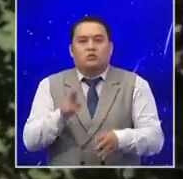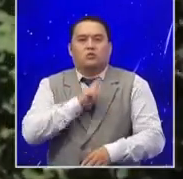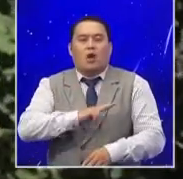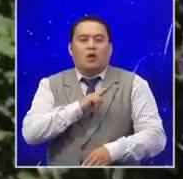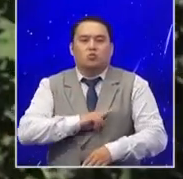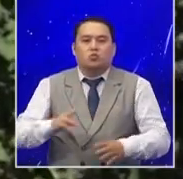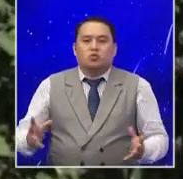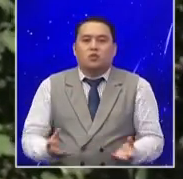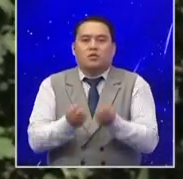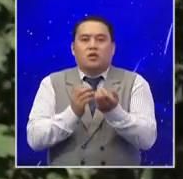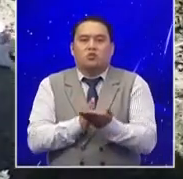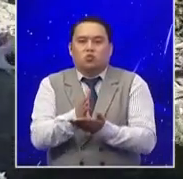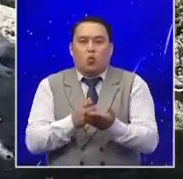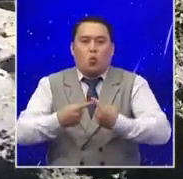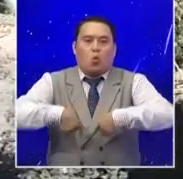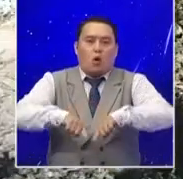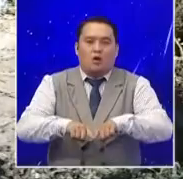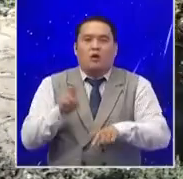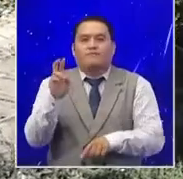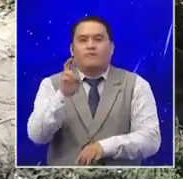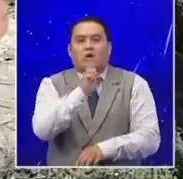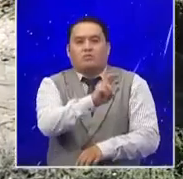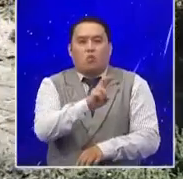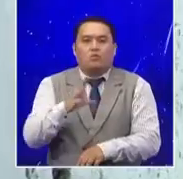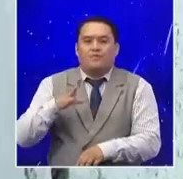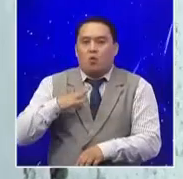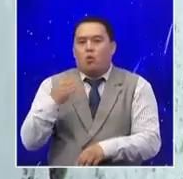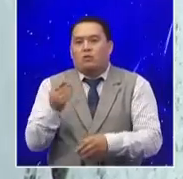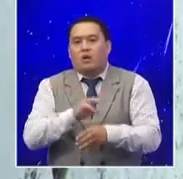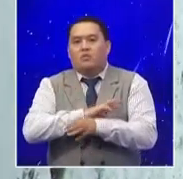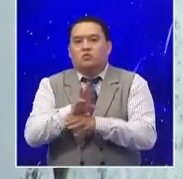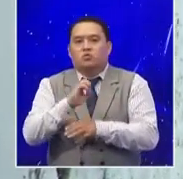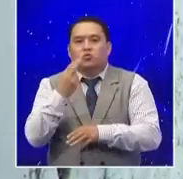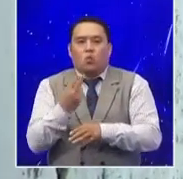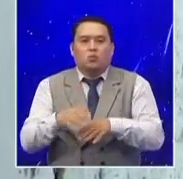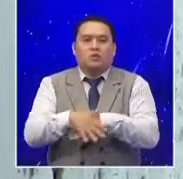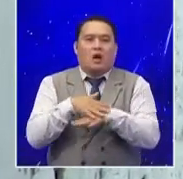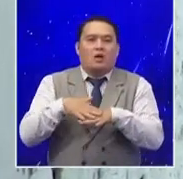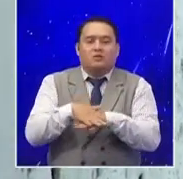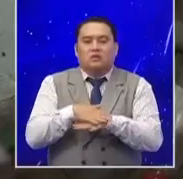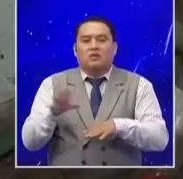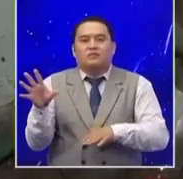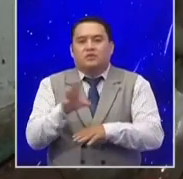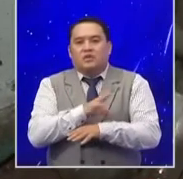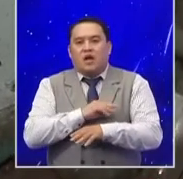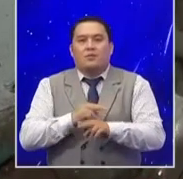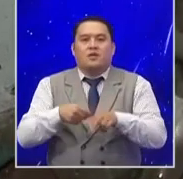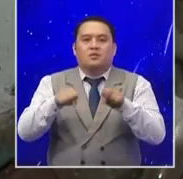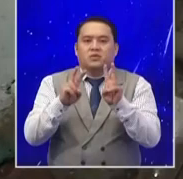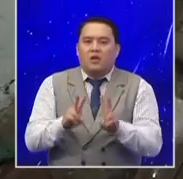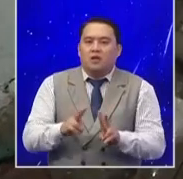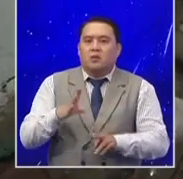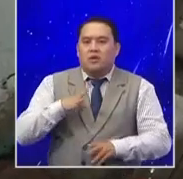сотрудниками департамента ПЧС организован подворовой обход. В первую очередь охватили социально уязвимые слои населения. По